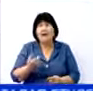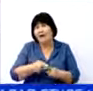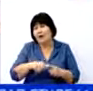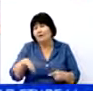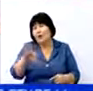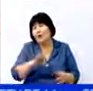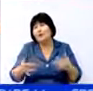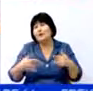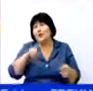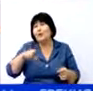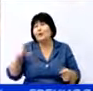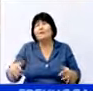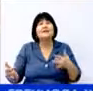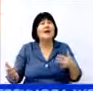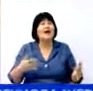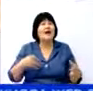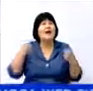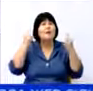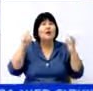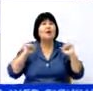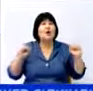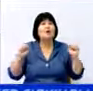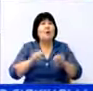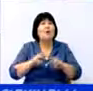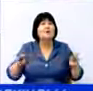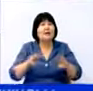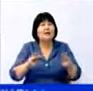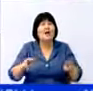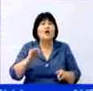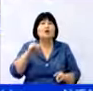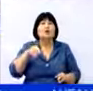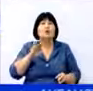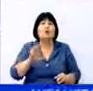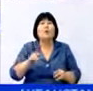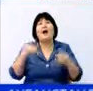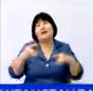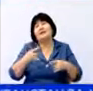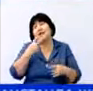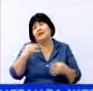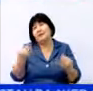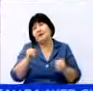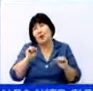облыс өнерпаздарының концертін мәдениет және спорт министрлігінің YouTube арнасынан тамашалауға болады. Әлгілі шығармашылық